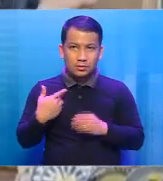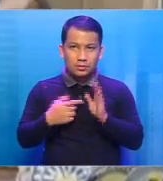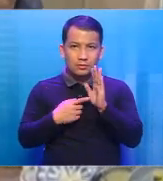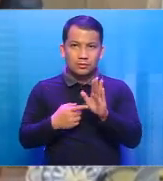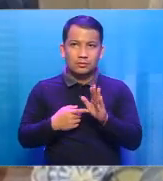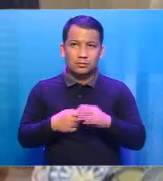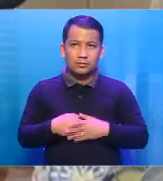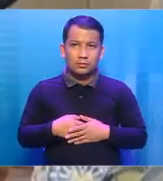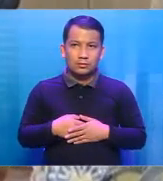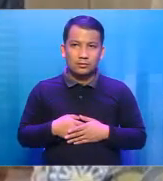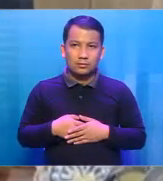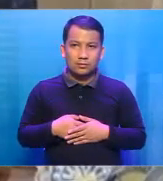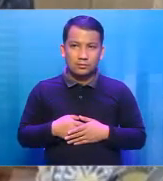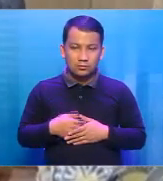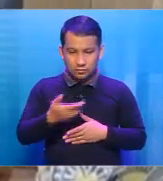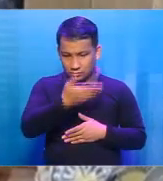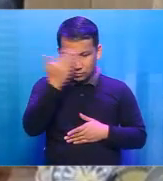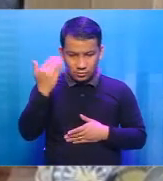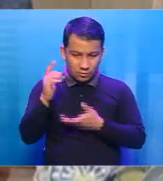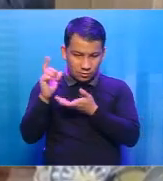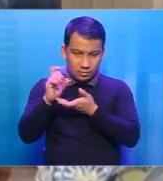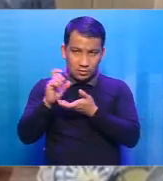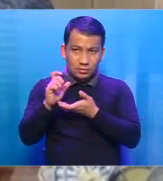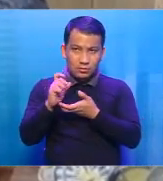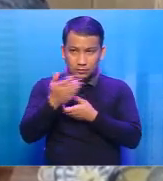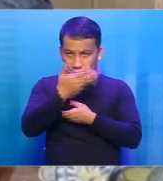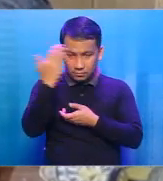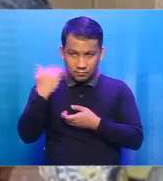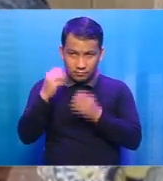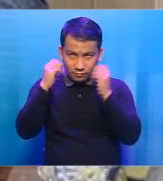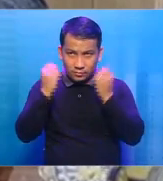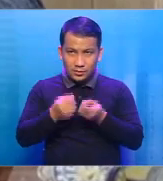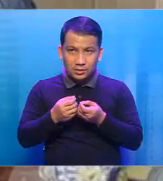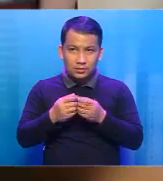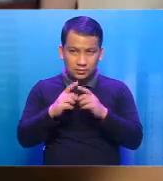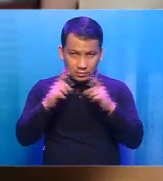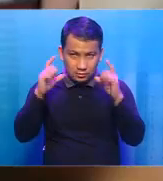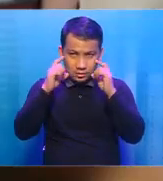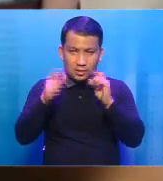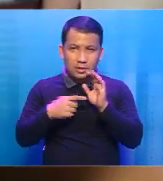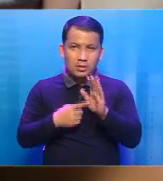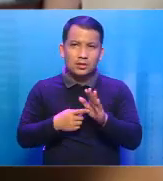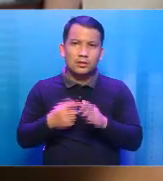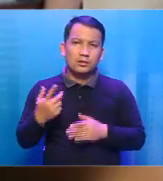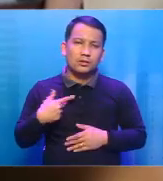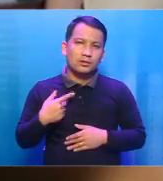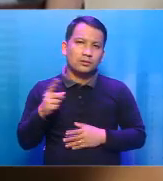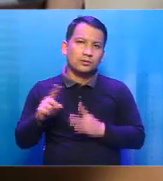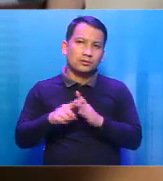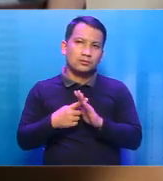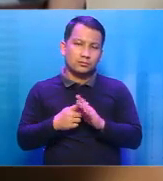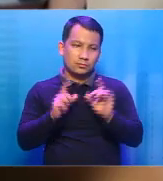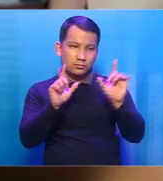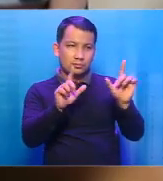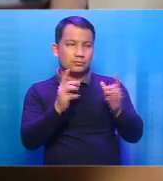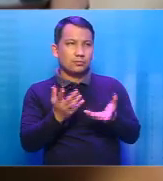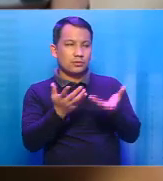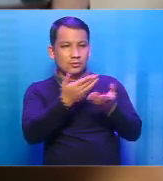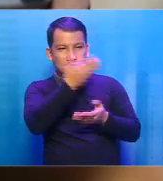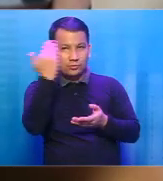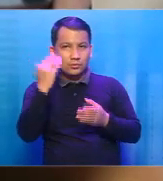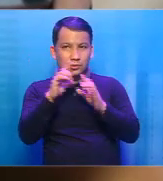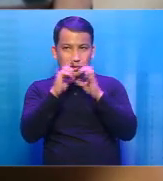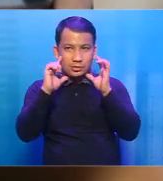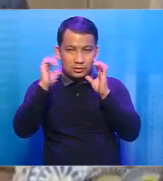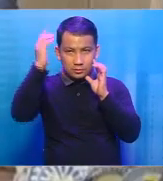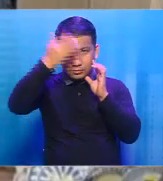tao. Makakalimutan mo may magpapicture sa'yo, makakalimutan mo yung mask mo, di ba? And siguro, na-star track siya kay Casey Concepcion, nakalimutan niya